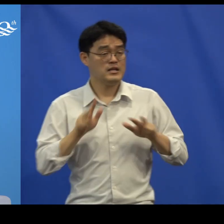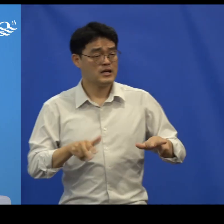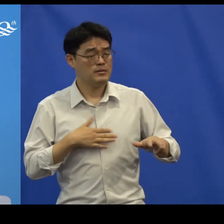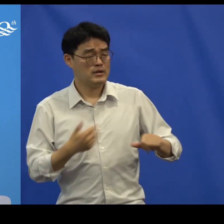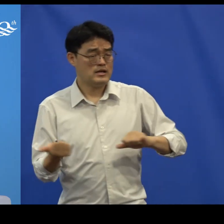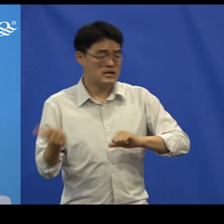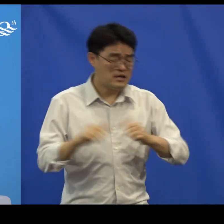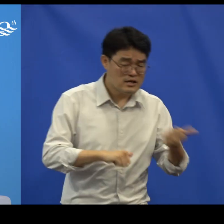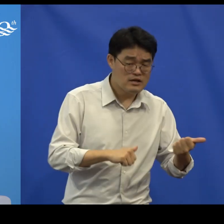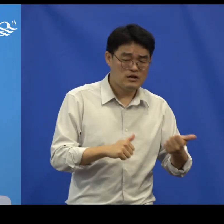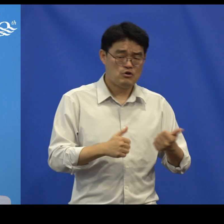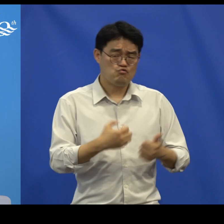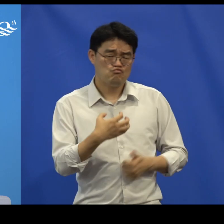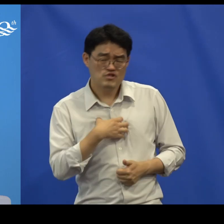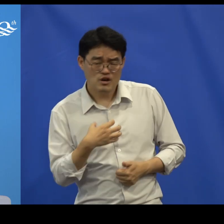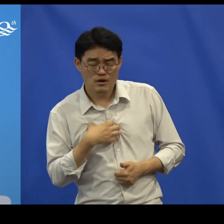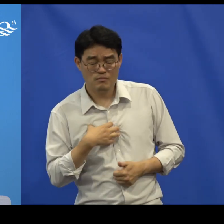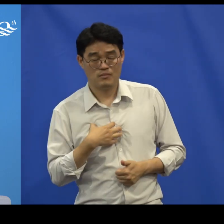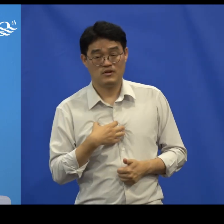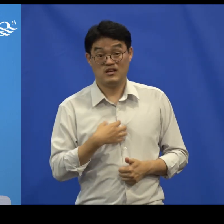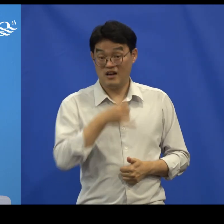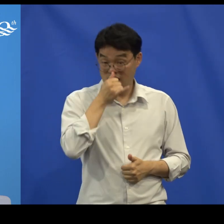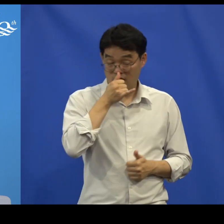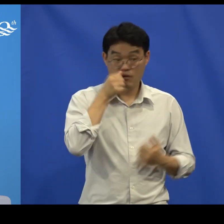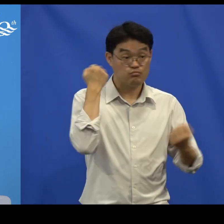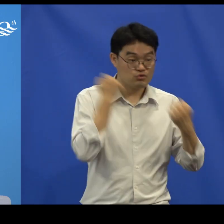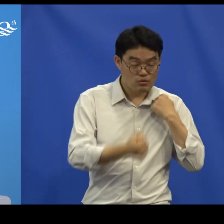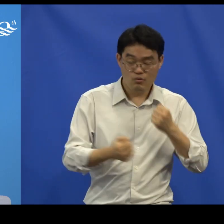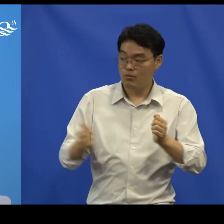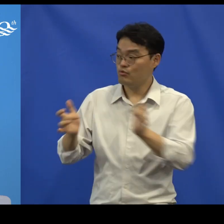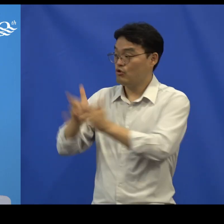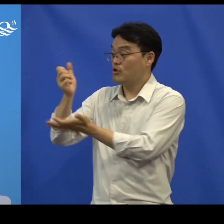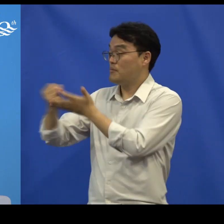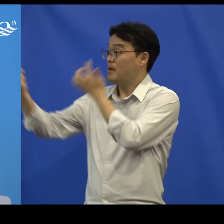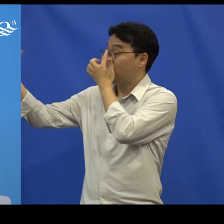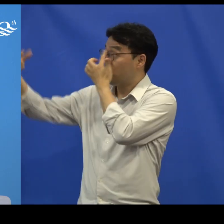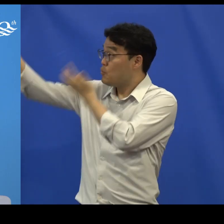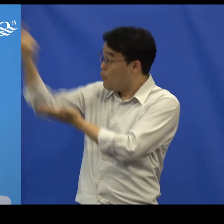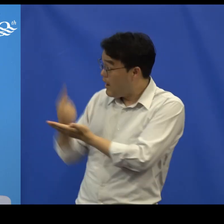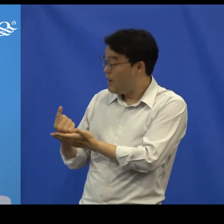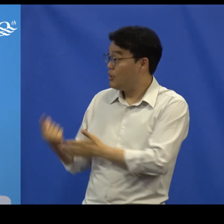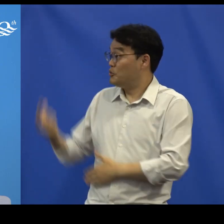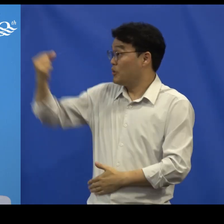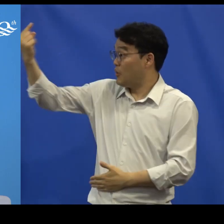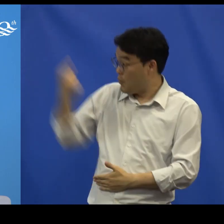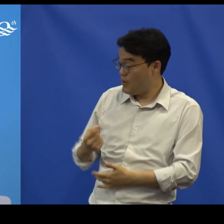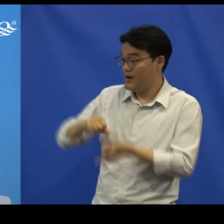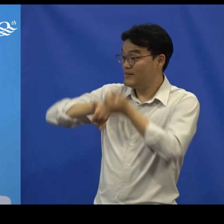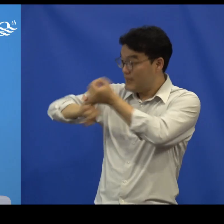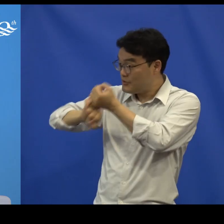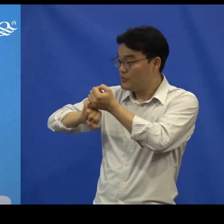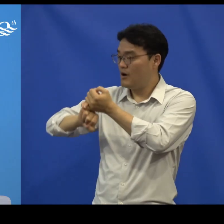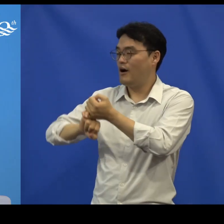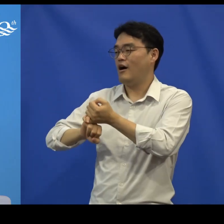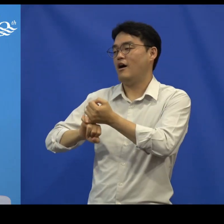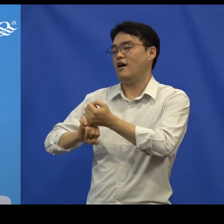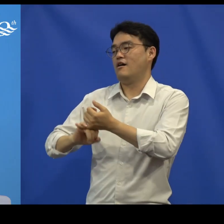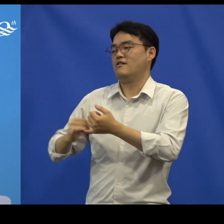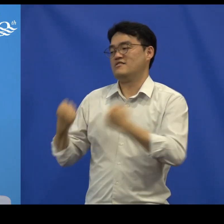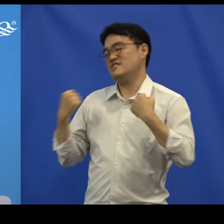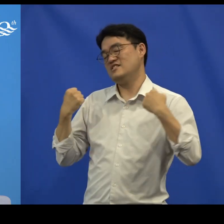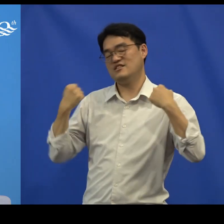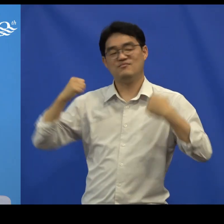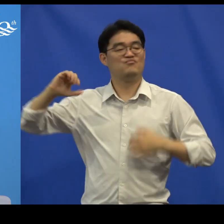속에 속히 오실 것이다 라고 하는 그리스도의 약속은 큰 힘이 되고 그 고난을 순간순간 이겨내게